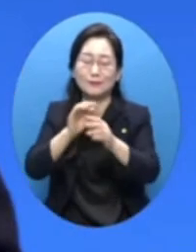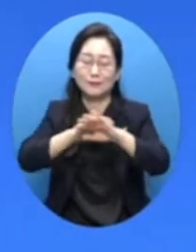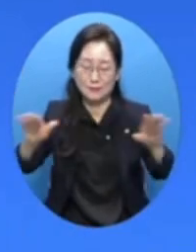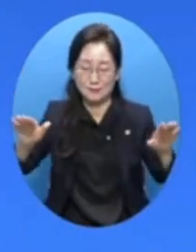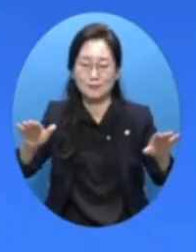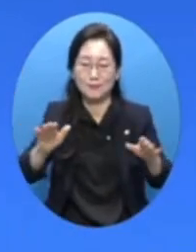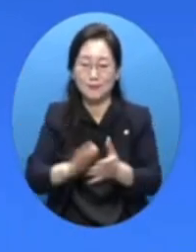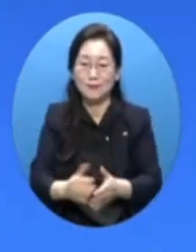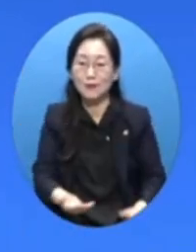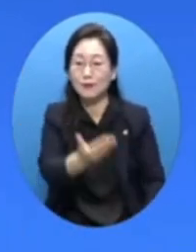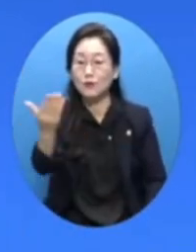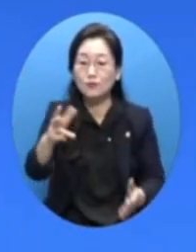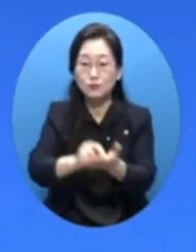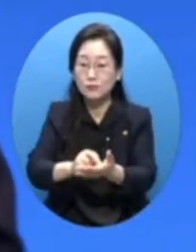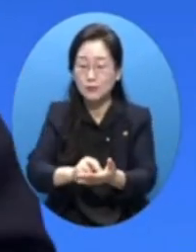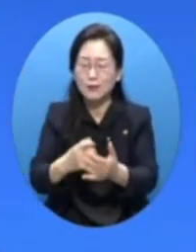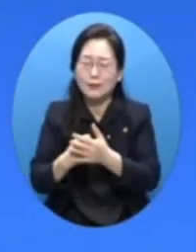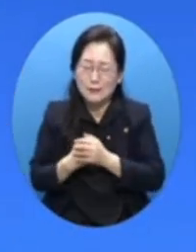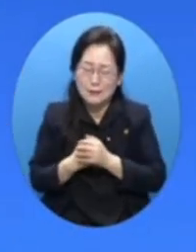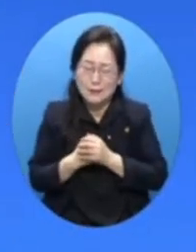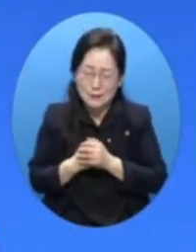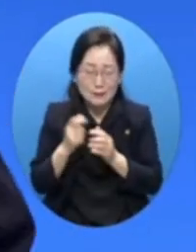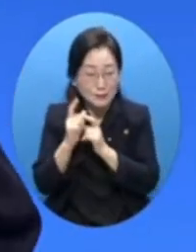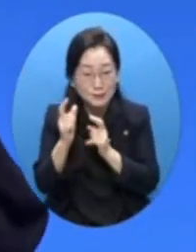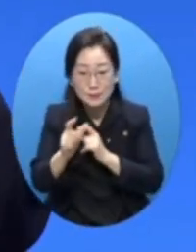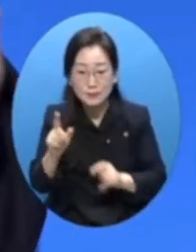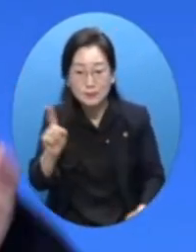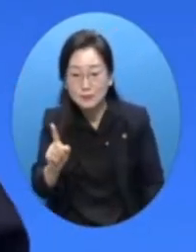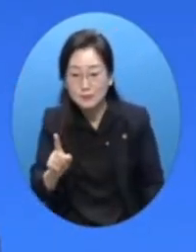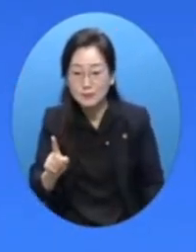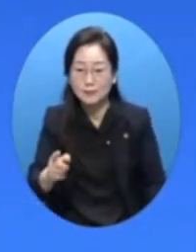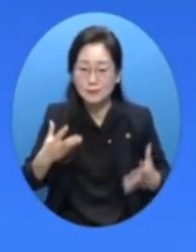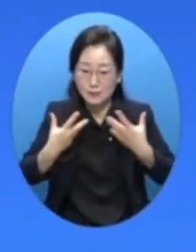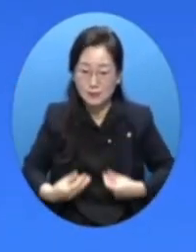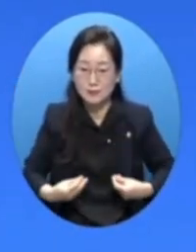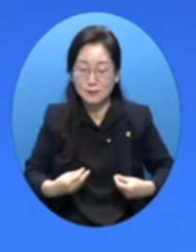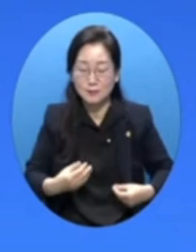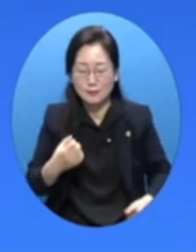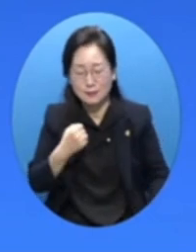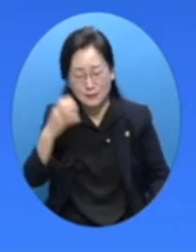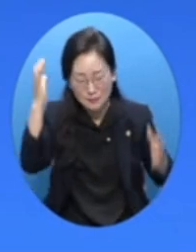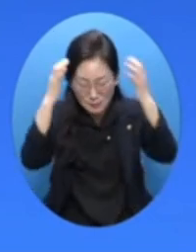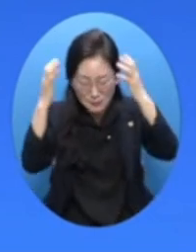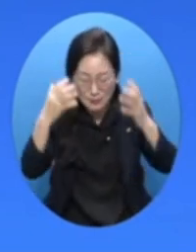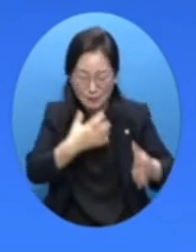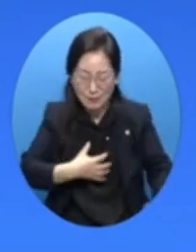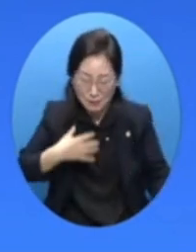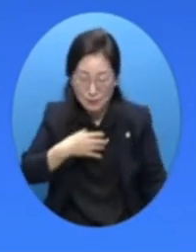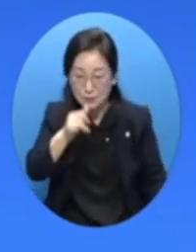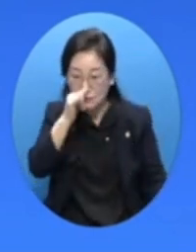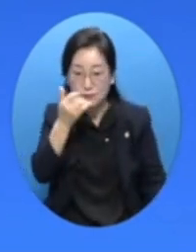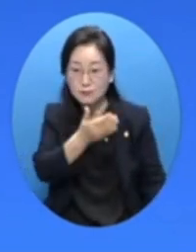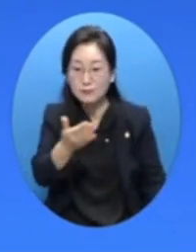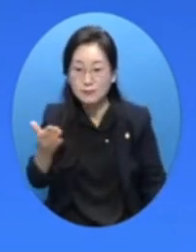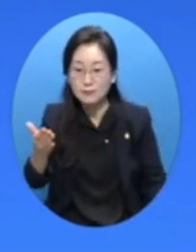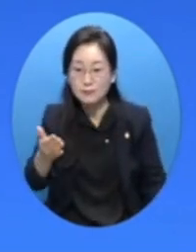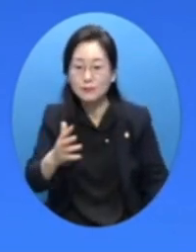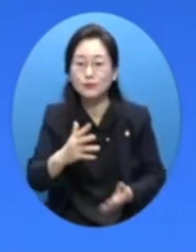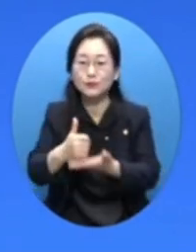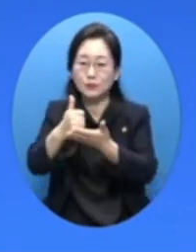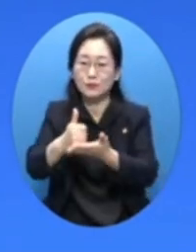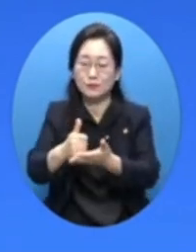해결됩니다. 여러분 어떤 문제를 끌어안고 지금도 고민하고 계십니까? 어떤 절망 가운데 고통 가운데 괴로움 가운데 계십니까?